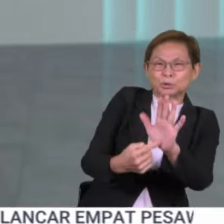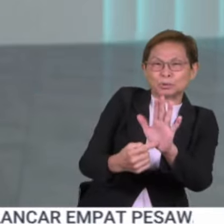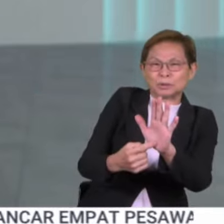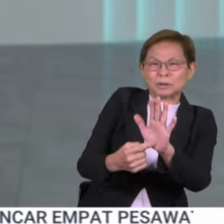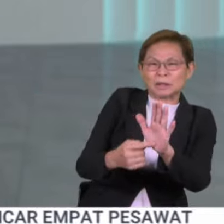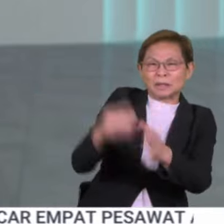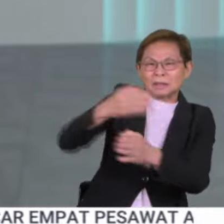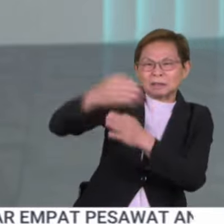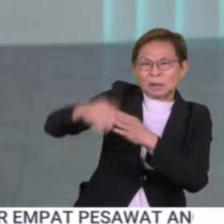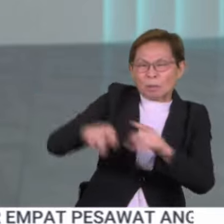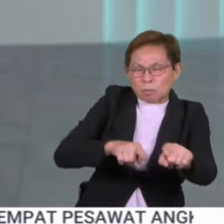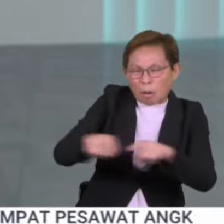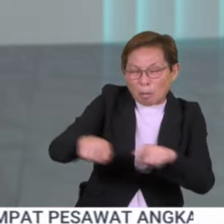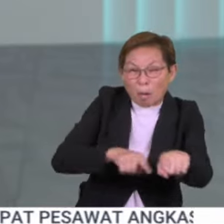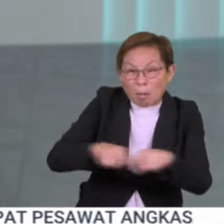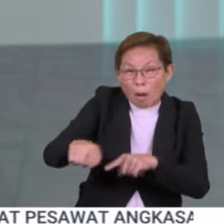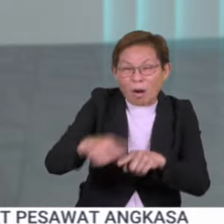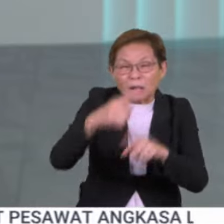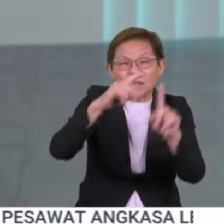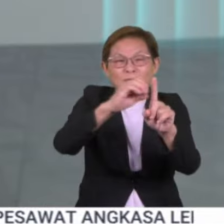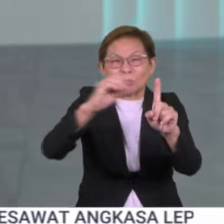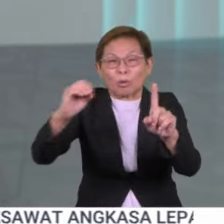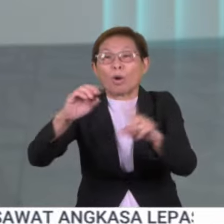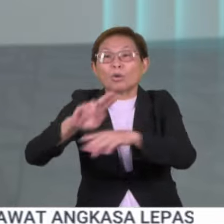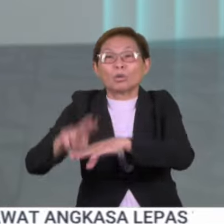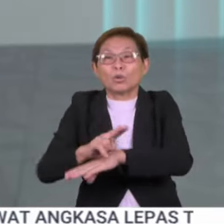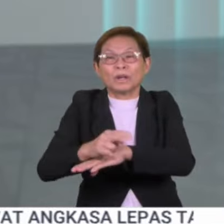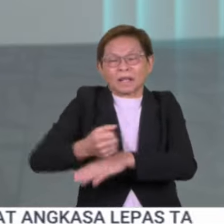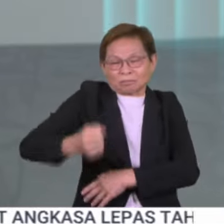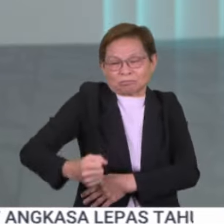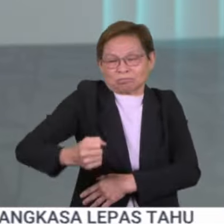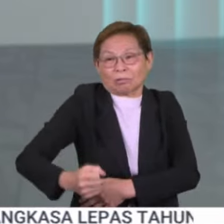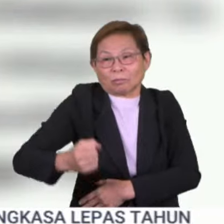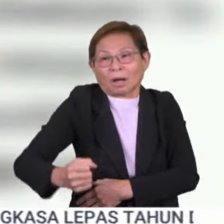dia menamatkan perlombaan 100 m menggunakan tongkat